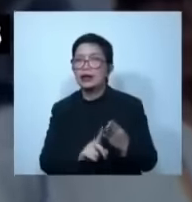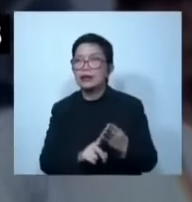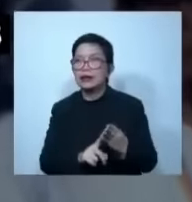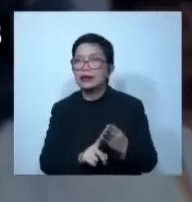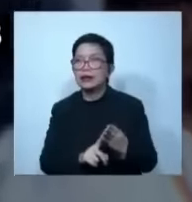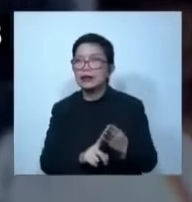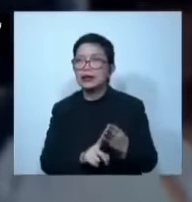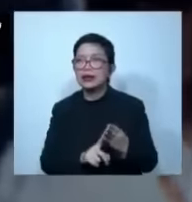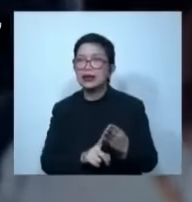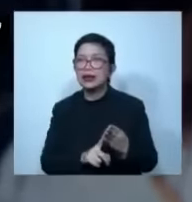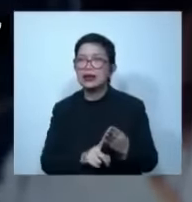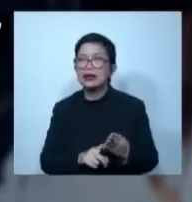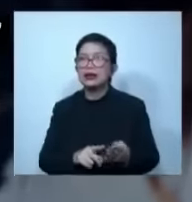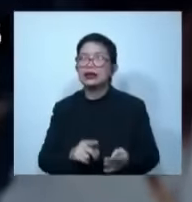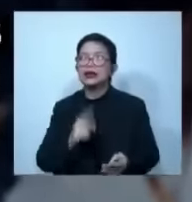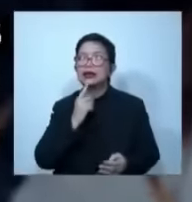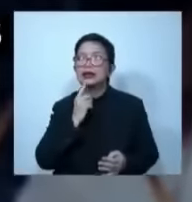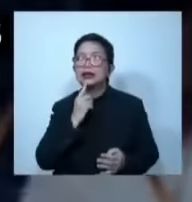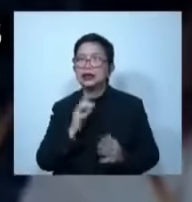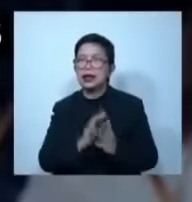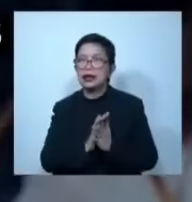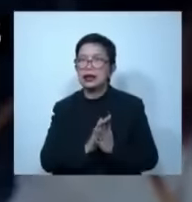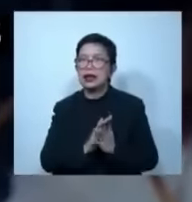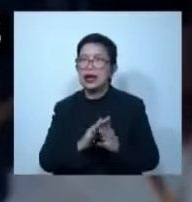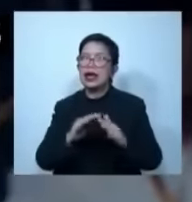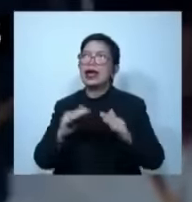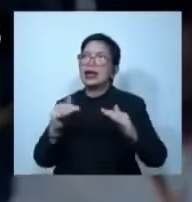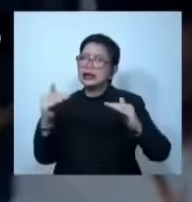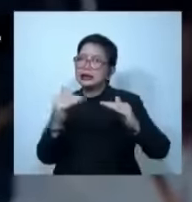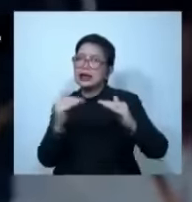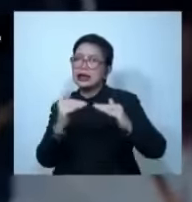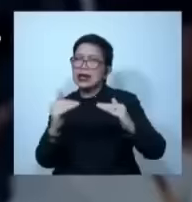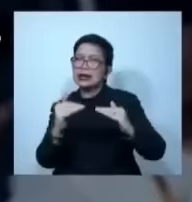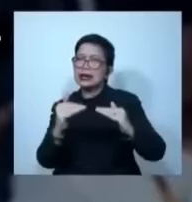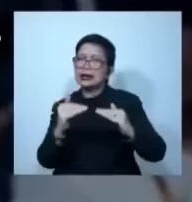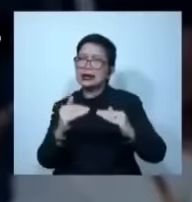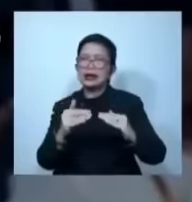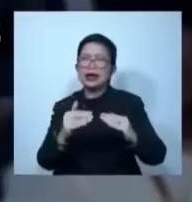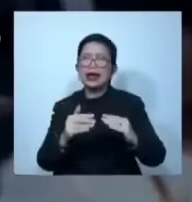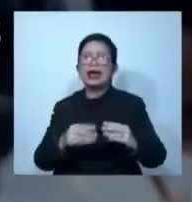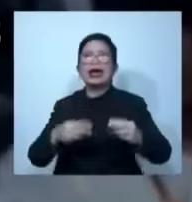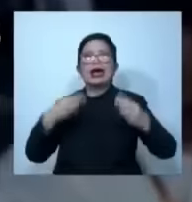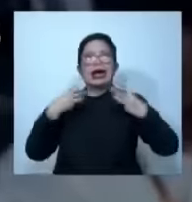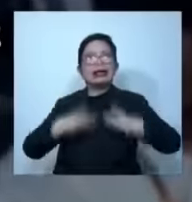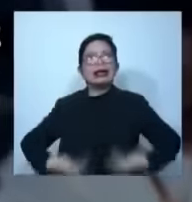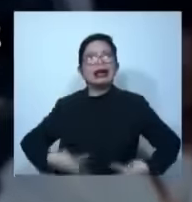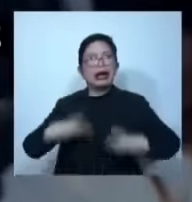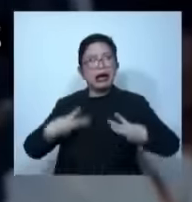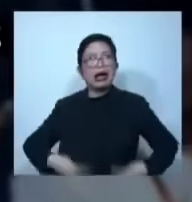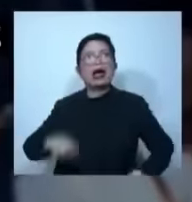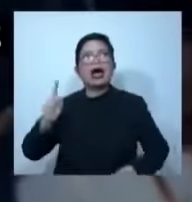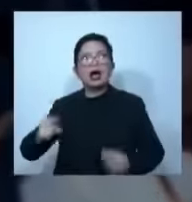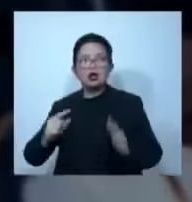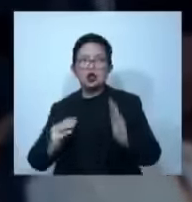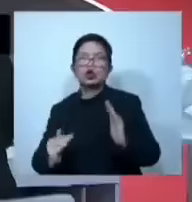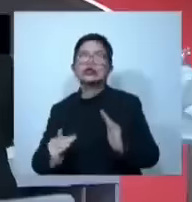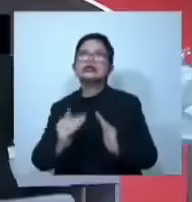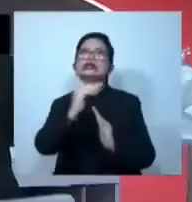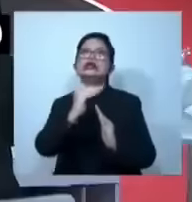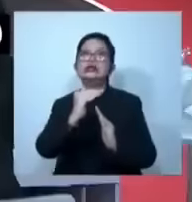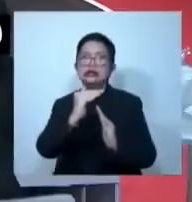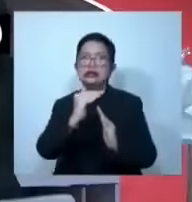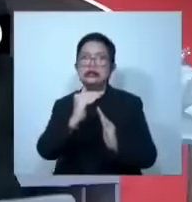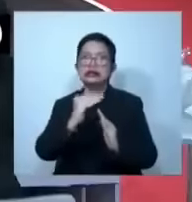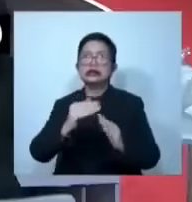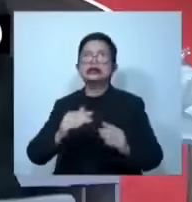tidak kalah penting adalah standar etika untuk pimpinan KPK harus standar yang tinggi. Terima kasih. Baik.